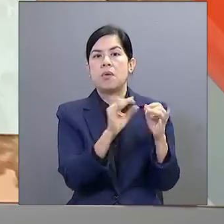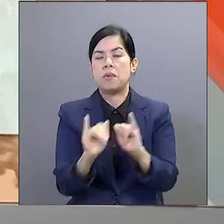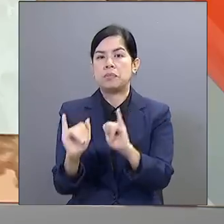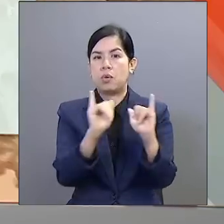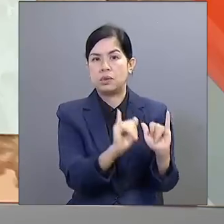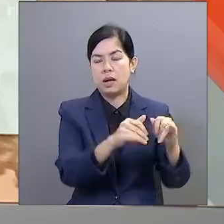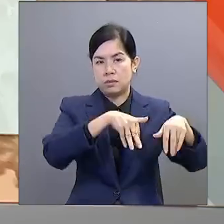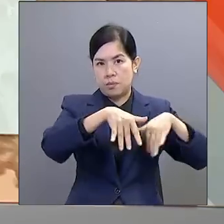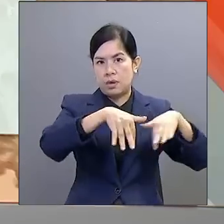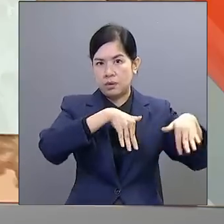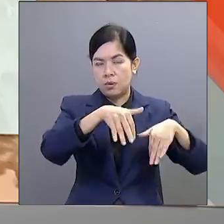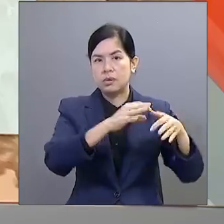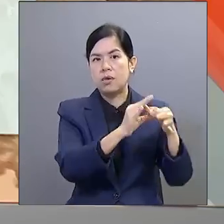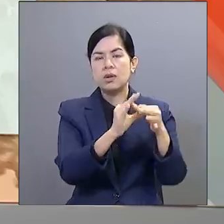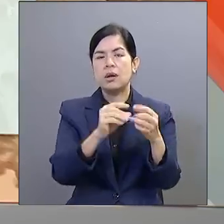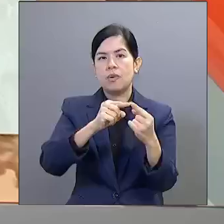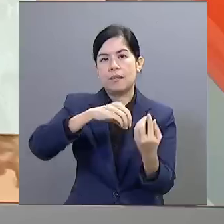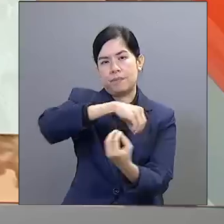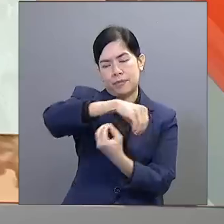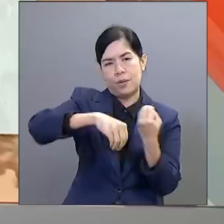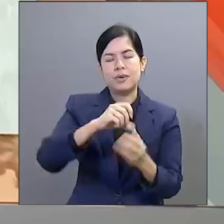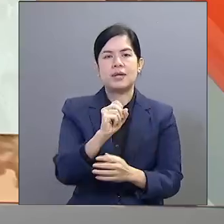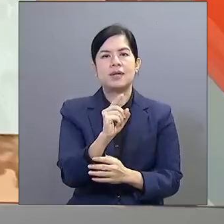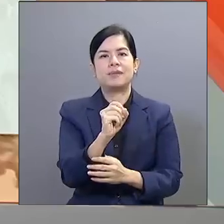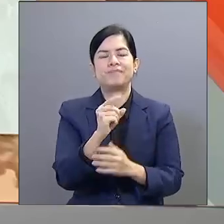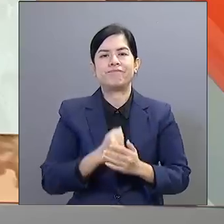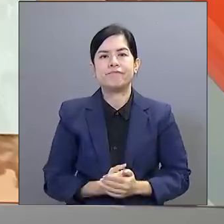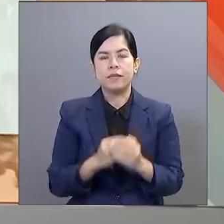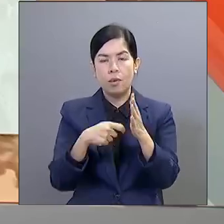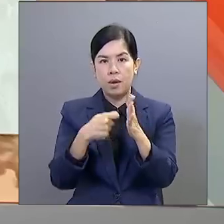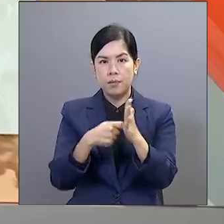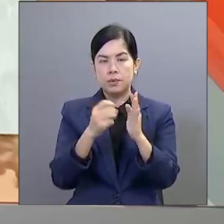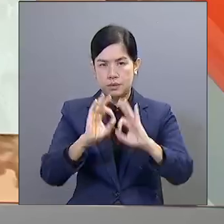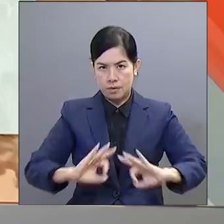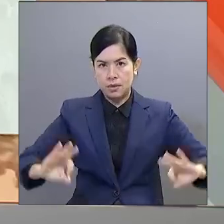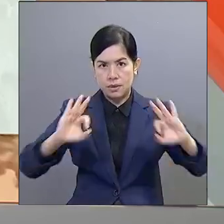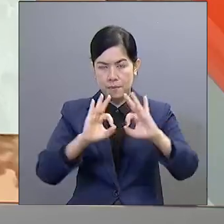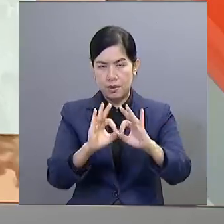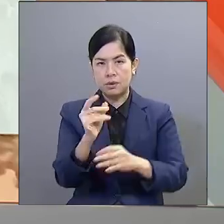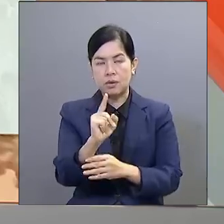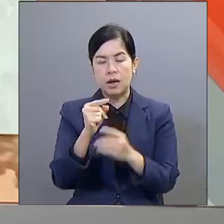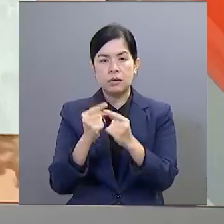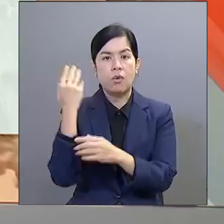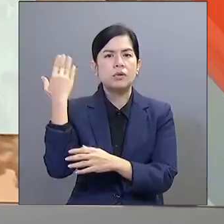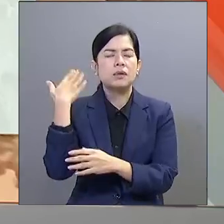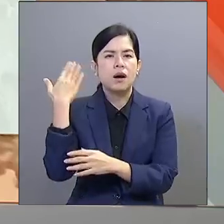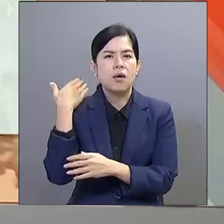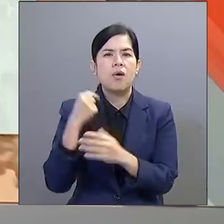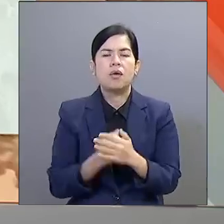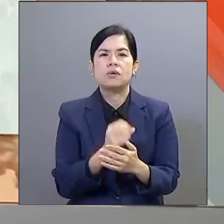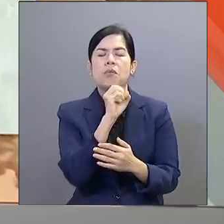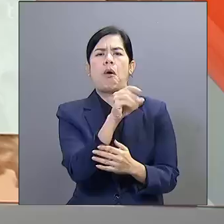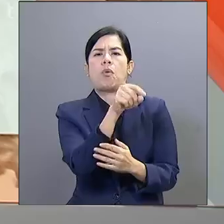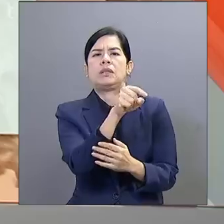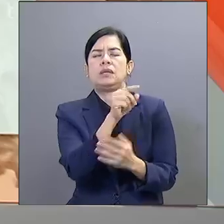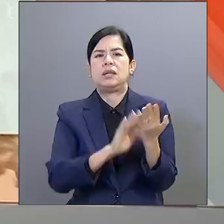นื่องจากปัจจัยในทางเศรษฐกิจนั่นเองค่ะโดยจุดที่เห็นผลกระทบชัดเจนและครั้งหนึ่งเคยถูกเรียกว่าเป็นนิวไชน่าทาวน์